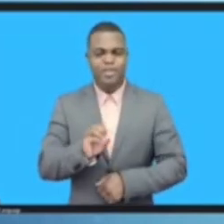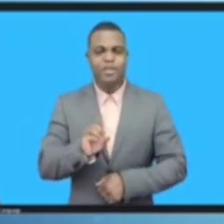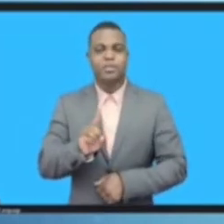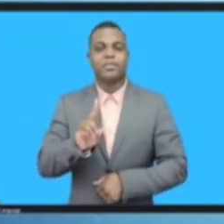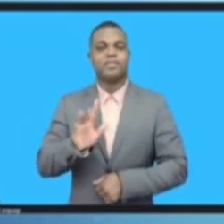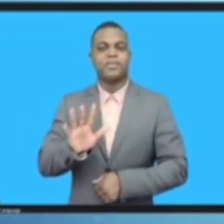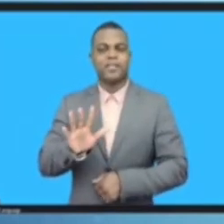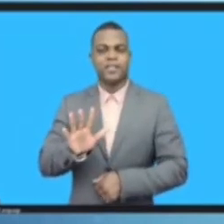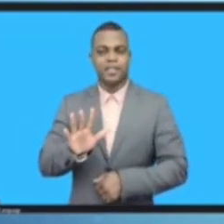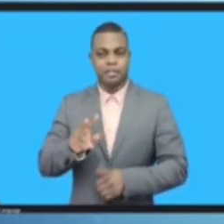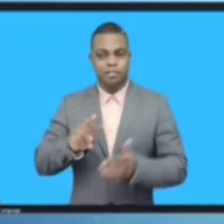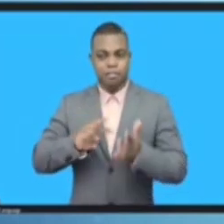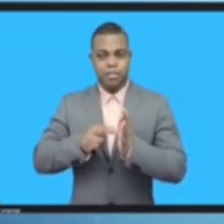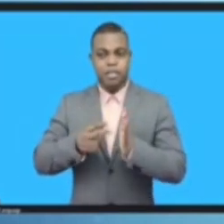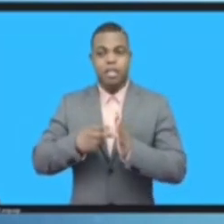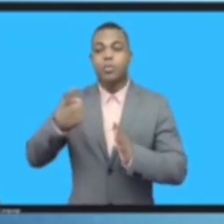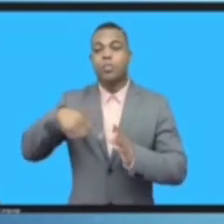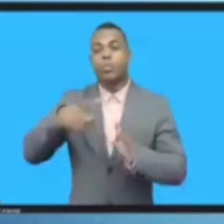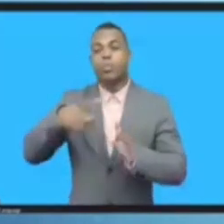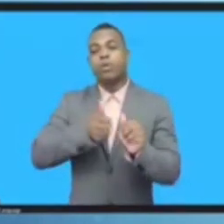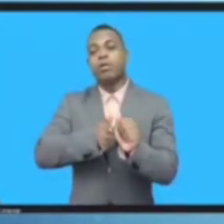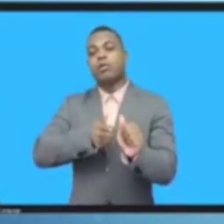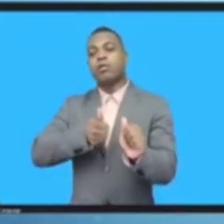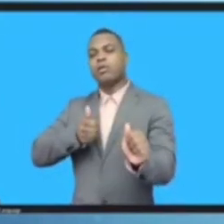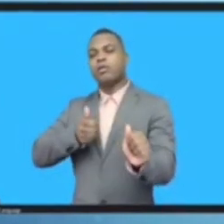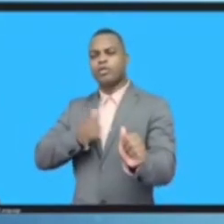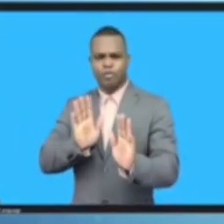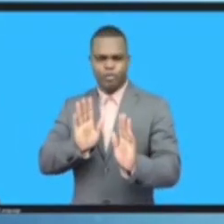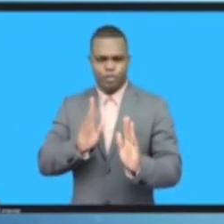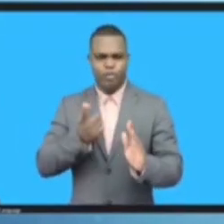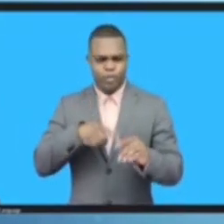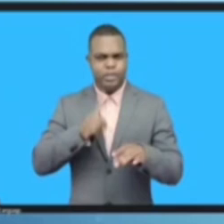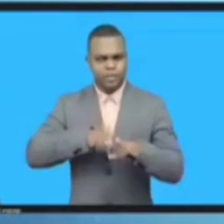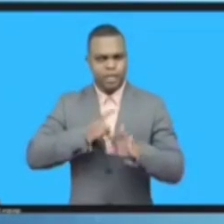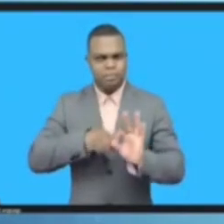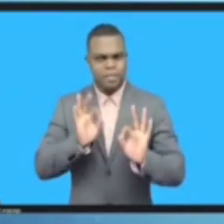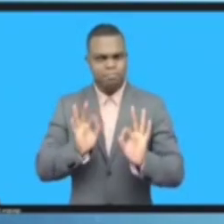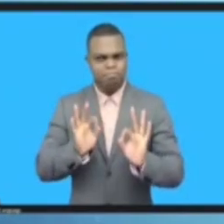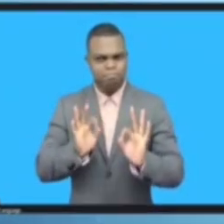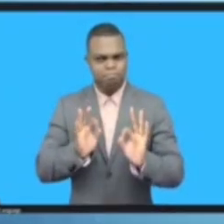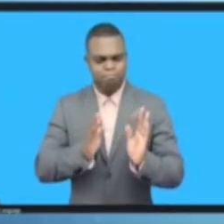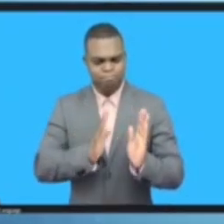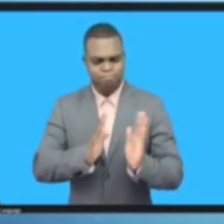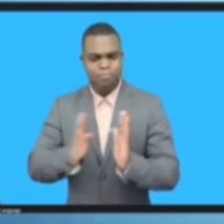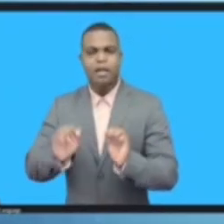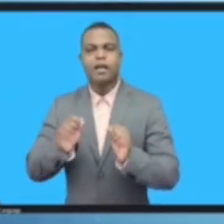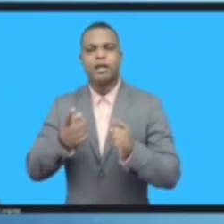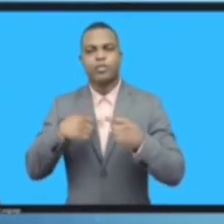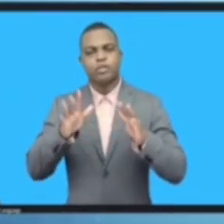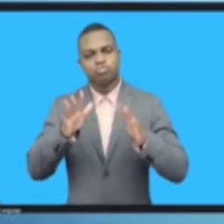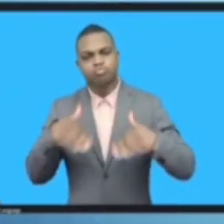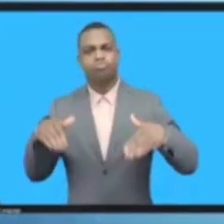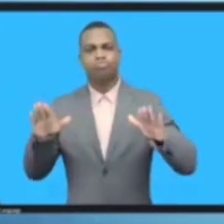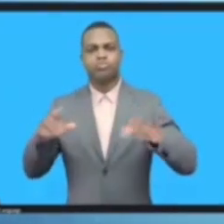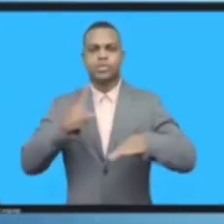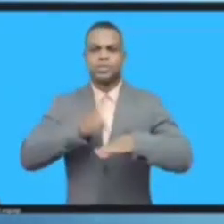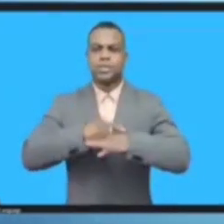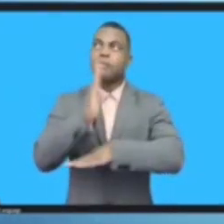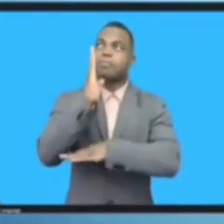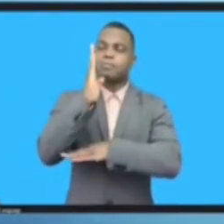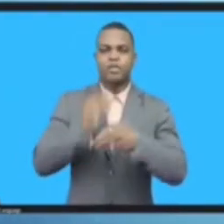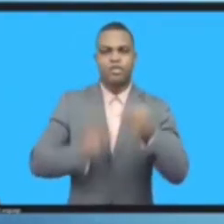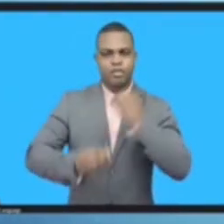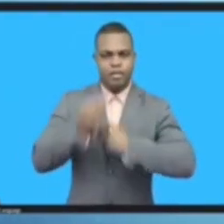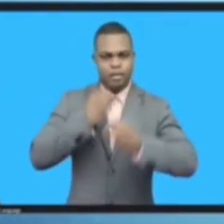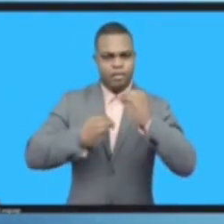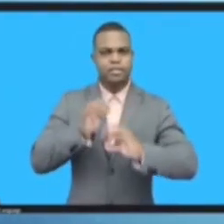Nous avons gagné un peu de temps. Nous allons nous séparer pour la pause déjeuner assez tôt. Je vous rappelle qu'il y a un